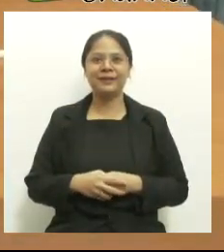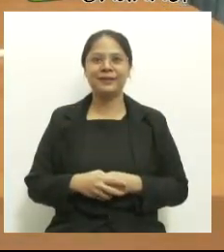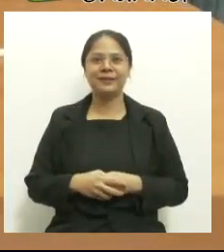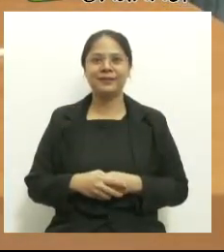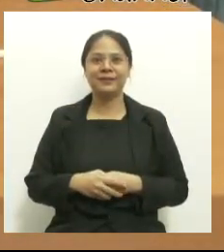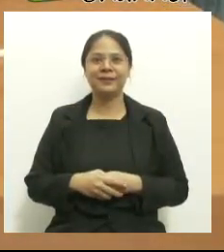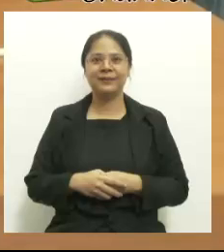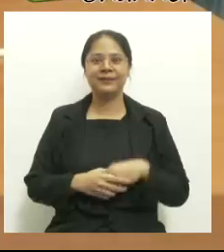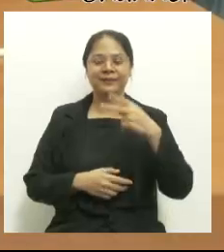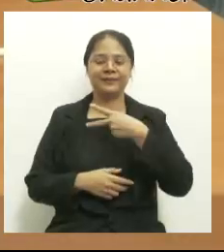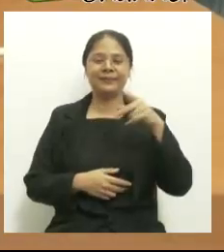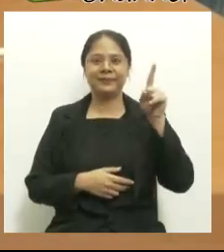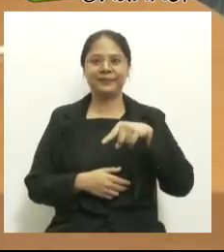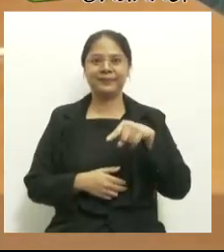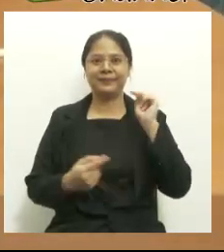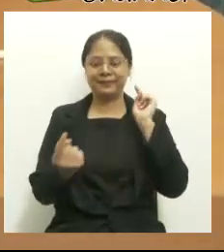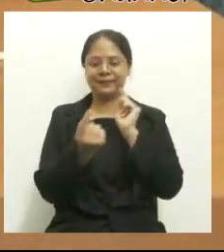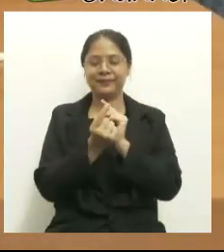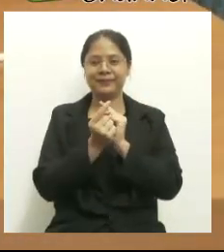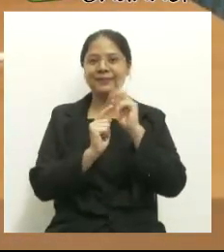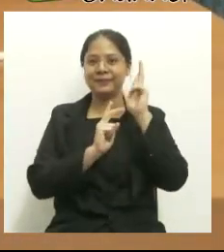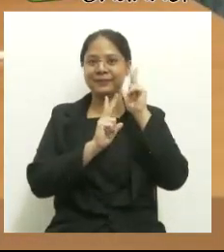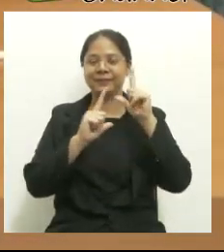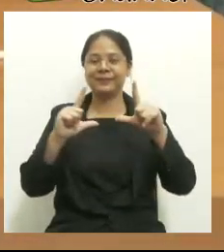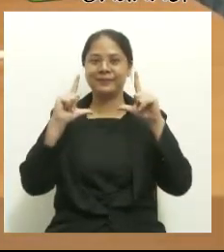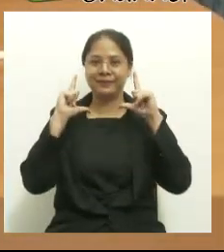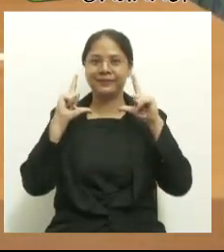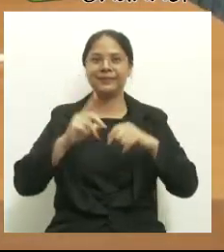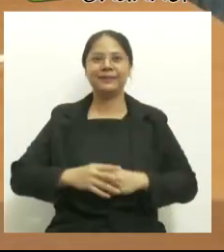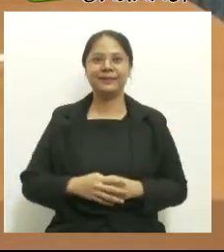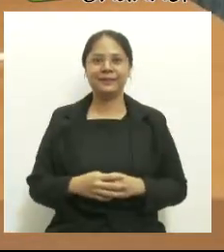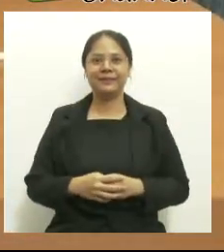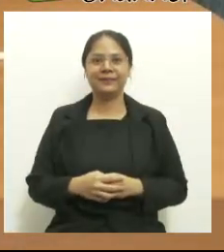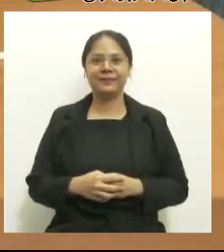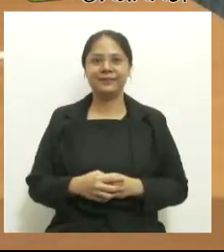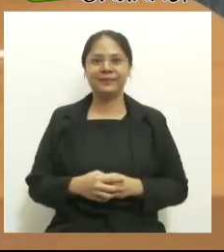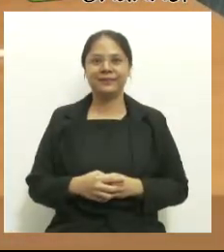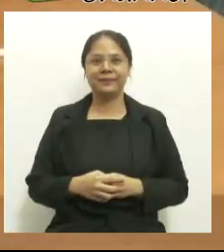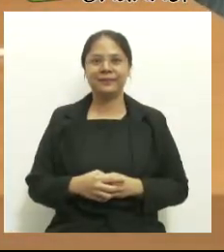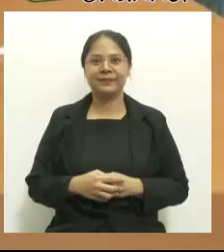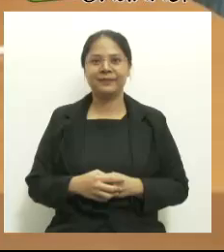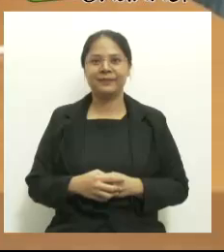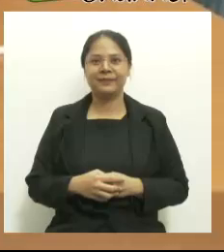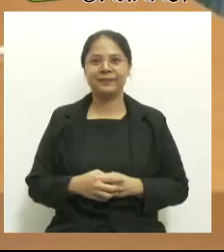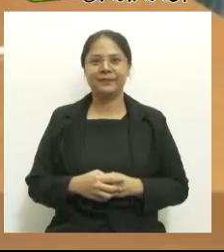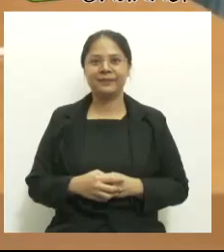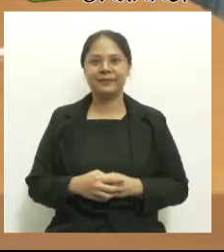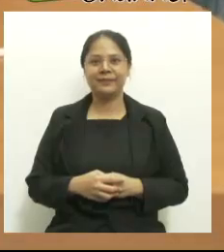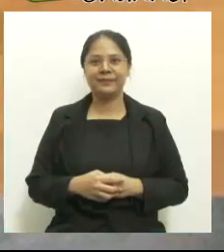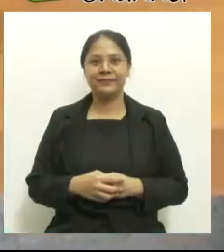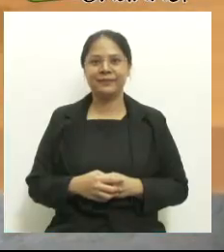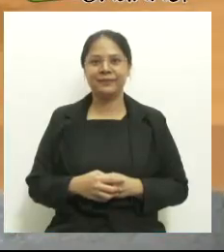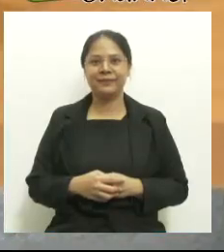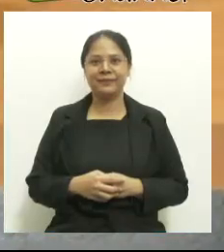and gentlemen welcome to Hot News you are now with me in Sinan Kamo and going to be the news